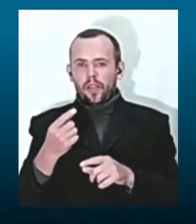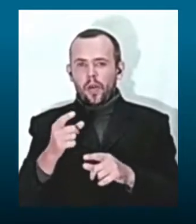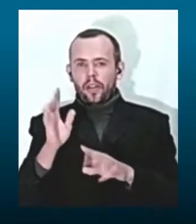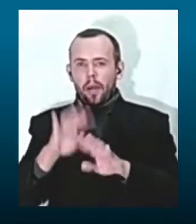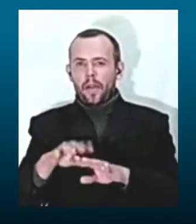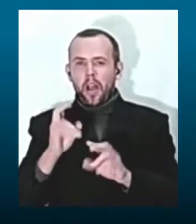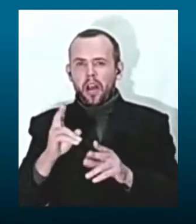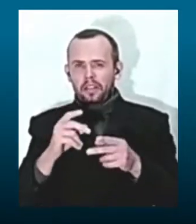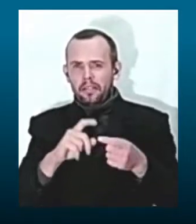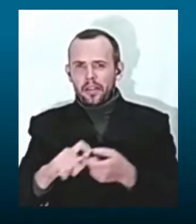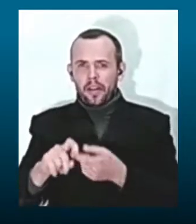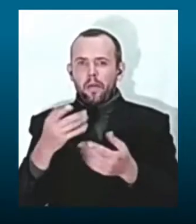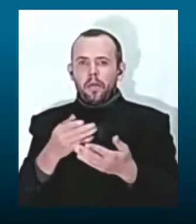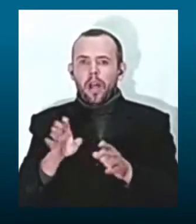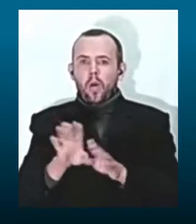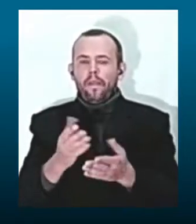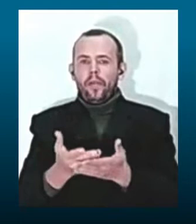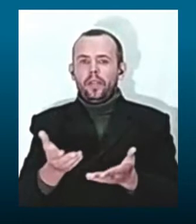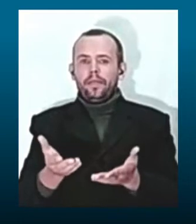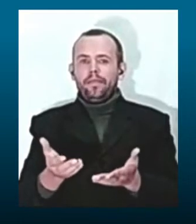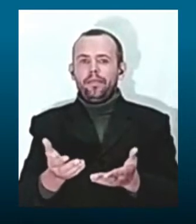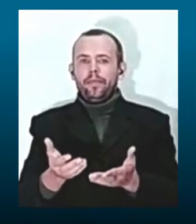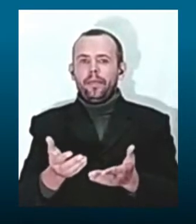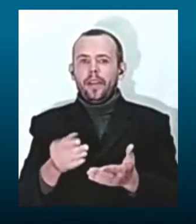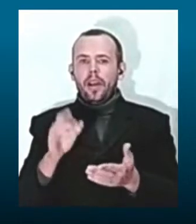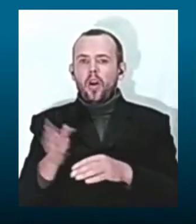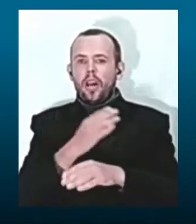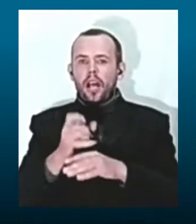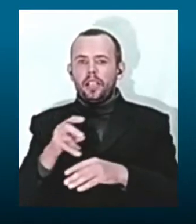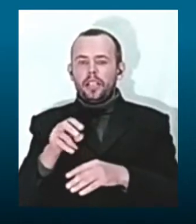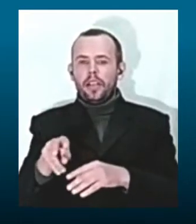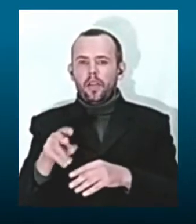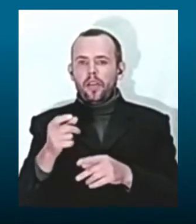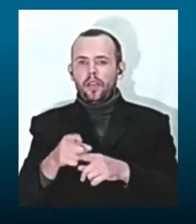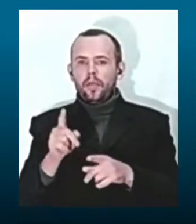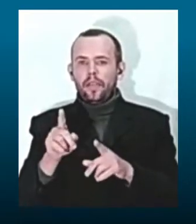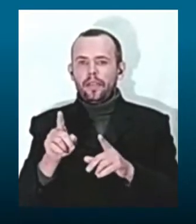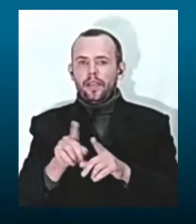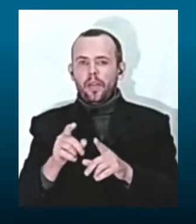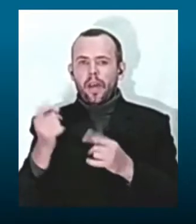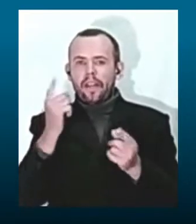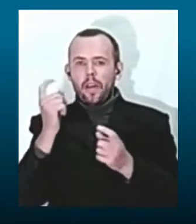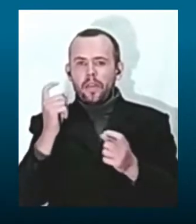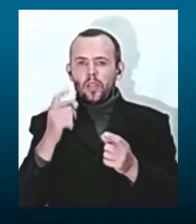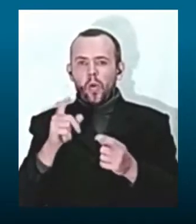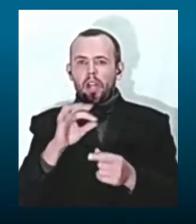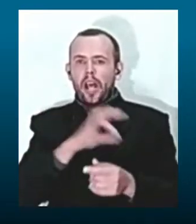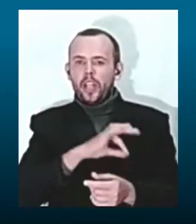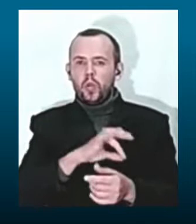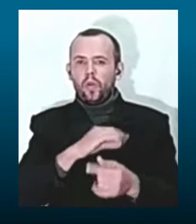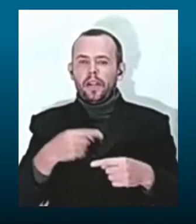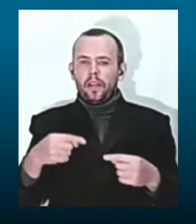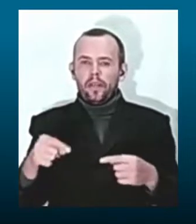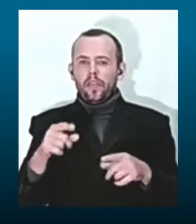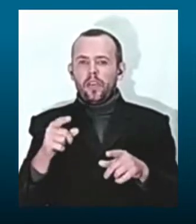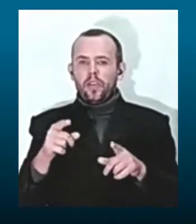вот раздел, как стан размещения на информационных ресурсах материалов щодо великого будівництва